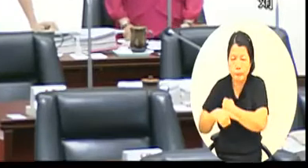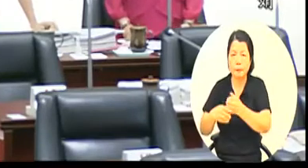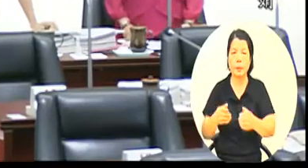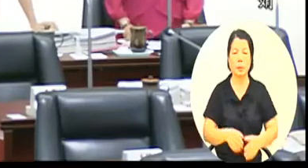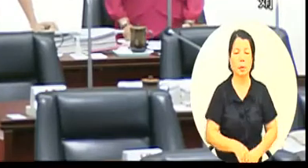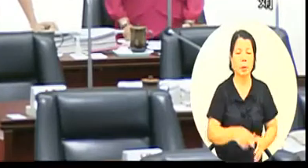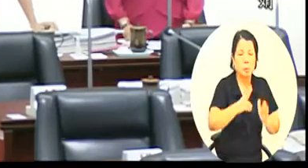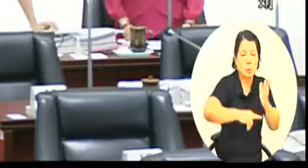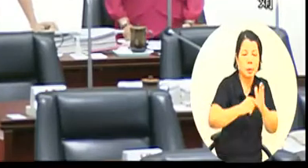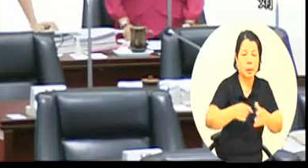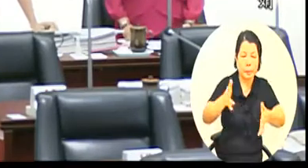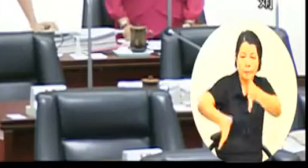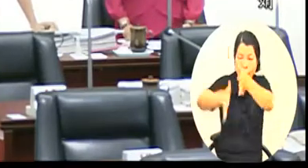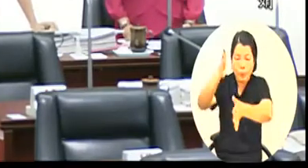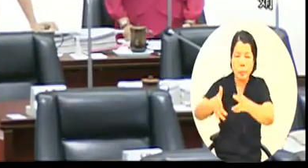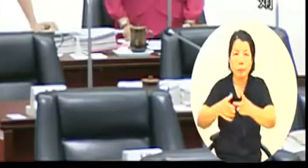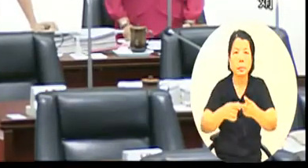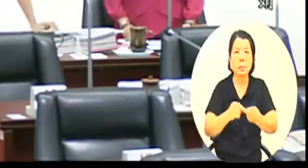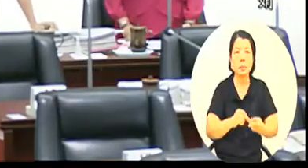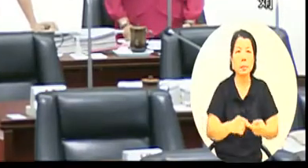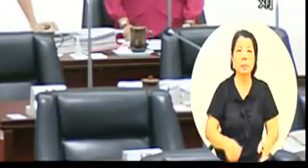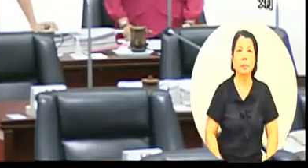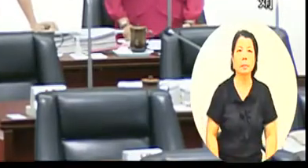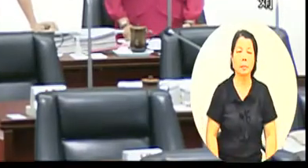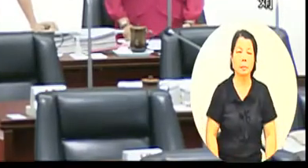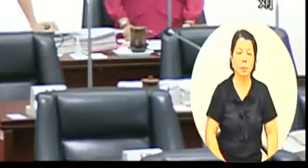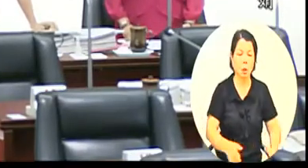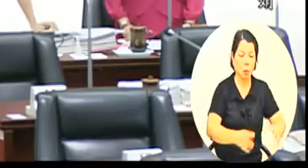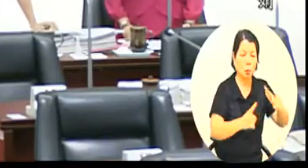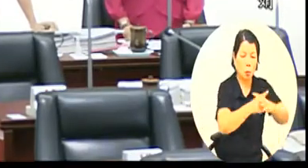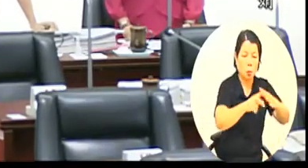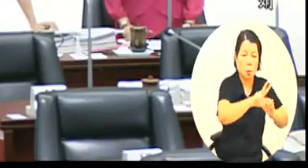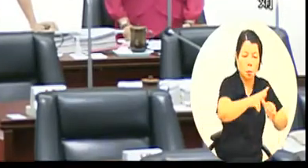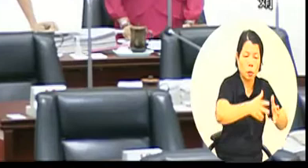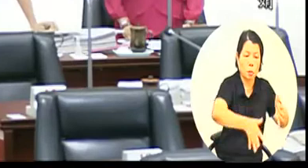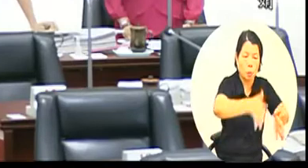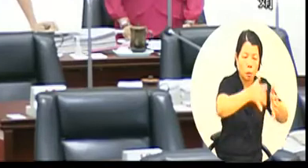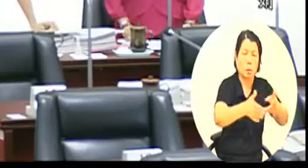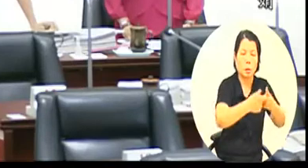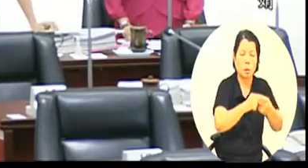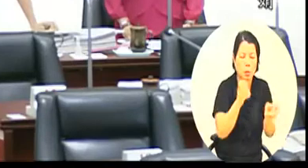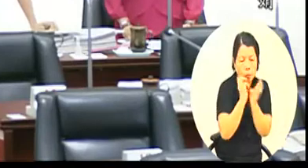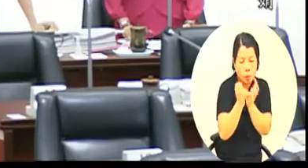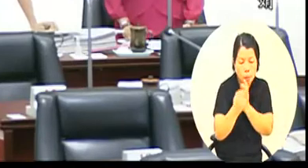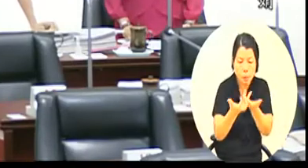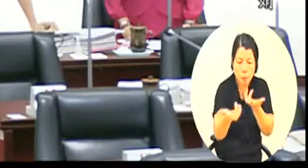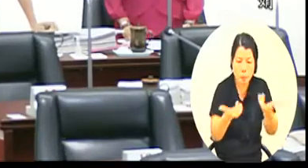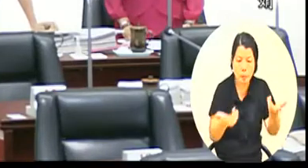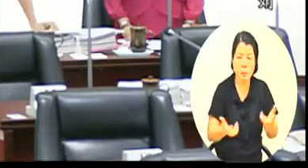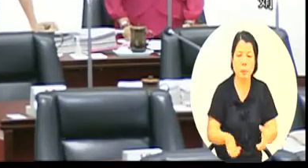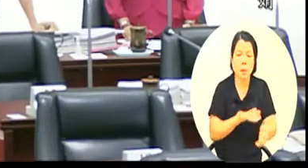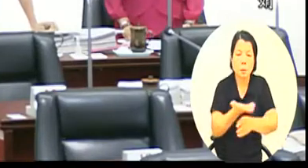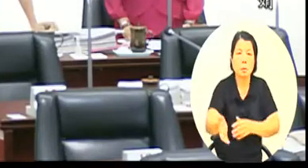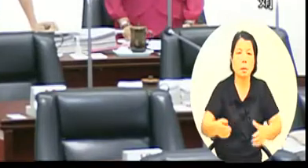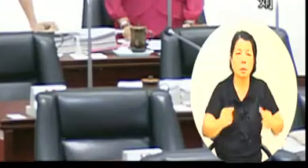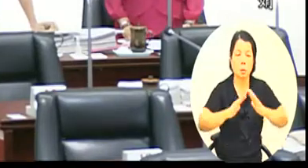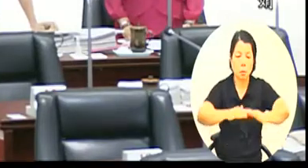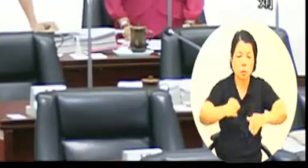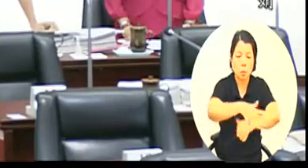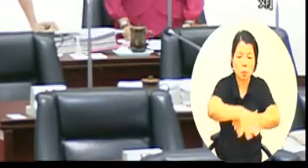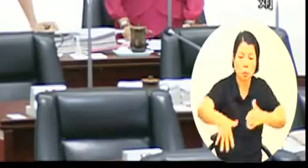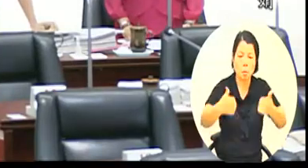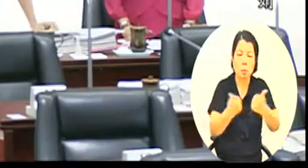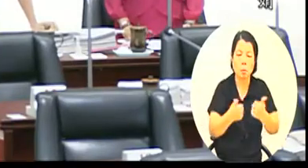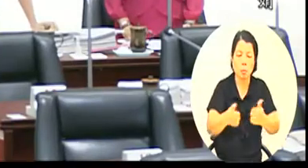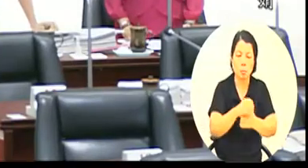说大楼跟这个透天厝，或者更加的细分，来让我们这些都委会的委员来做一个很